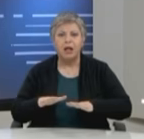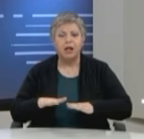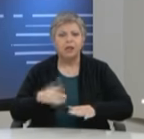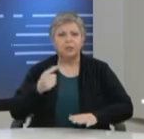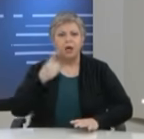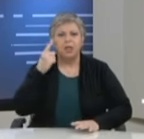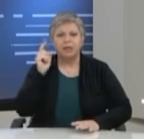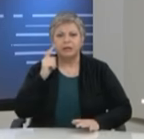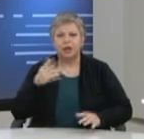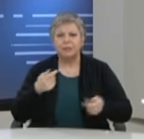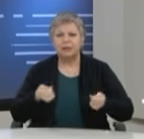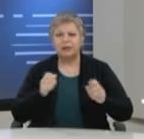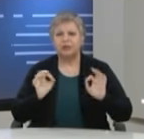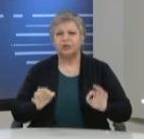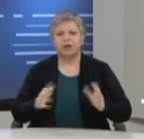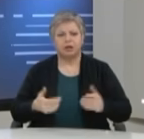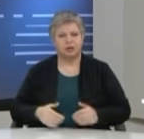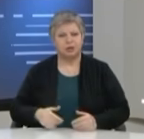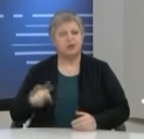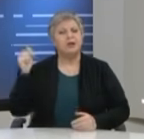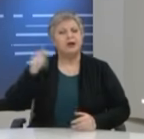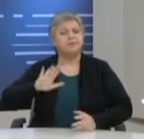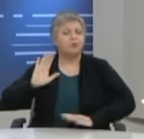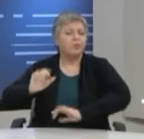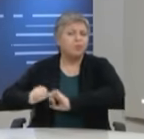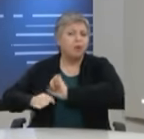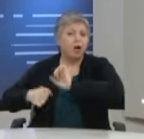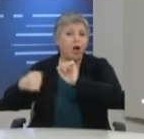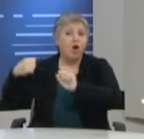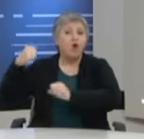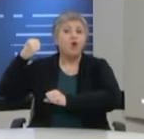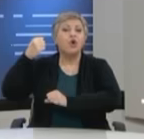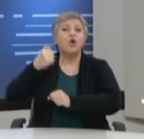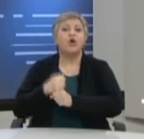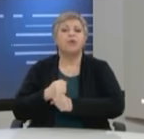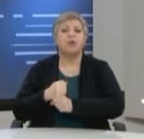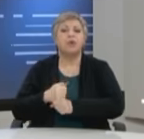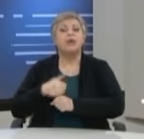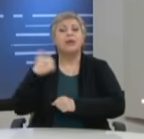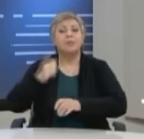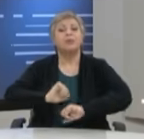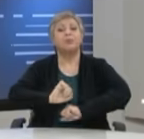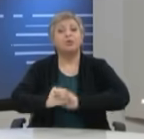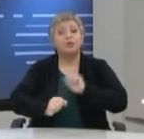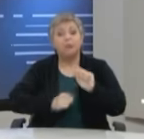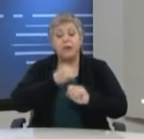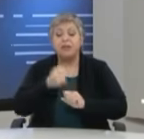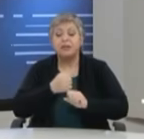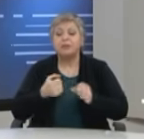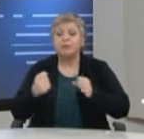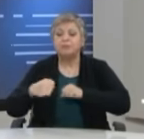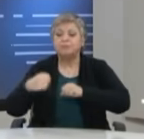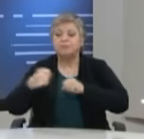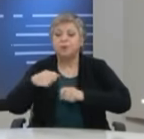μια πολιτική δεκαετιών που ήθελε όλες τις κυβερνήσεις να αναζητούν ευρύτερες συνενέσεις για την αντιμετώπιση αυτού